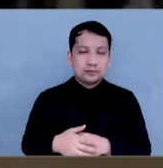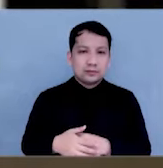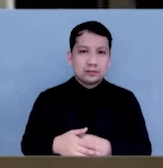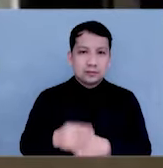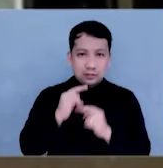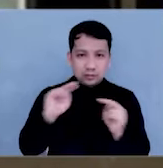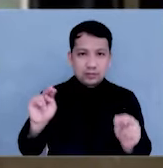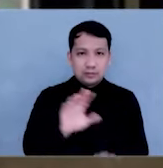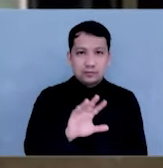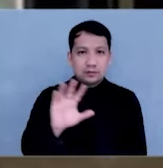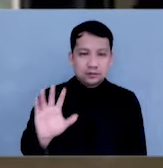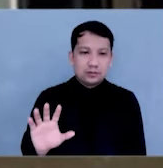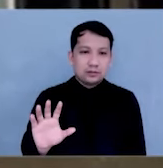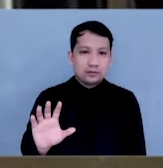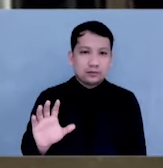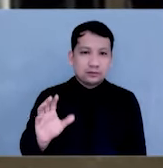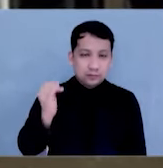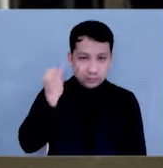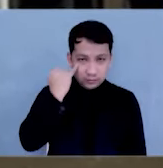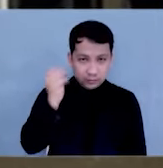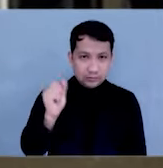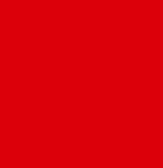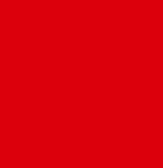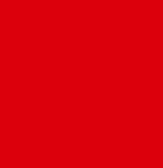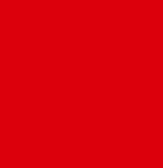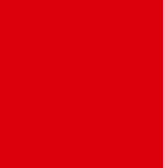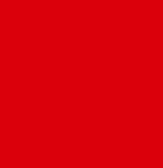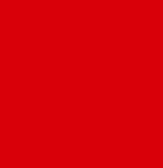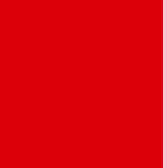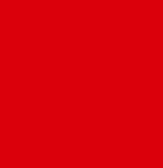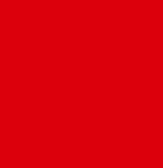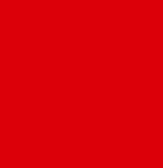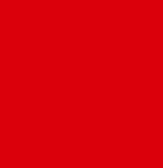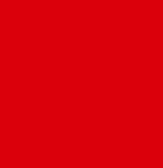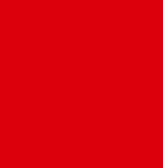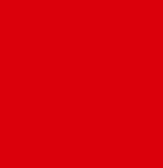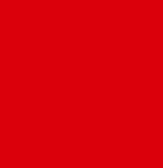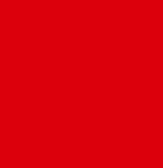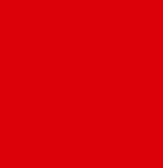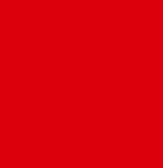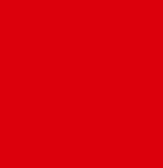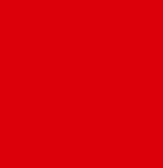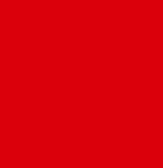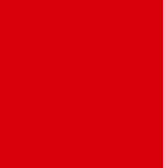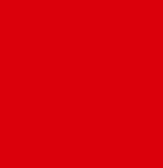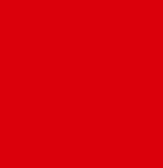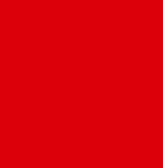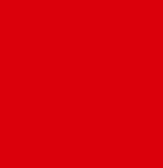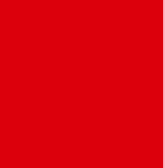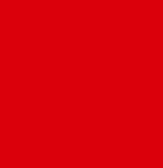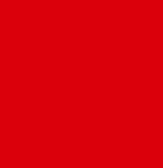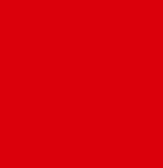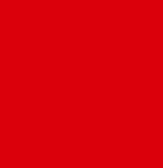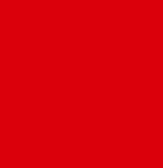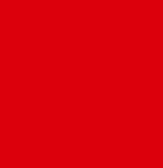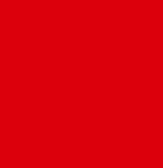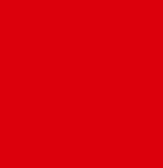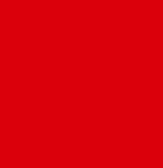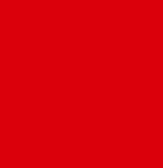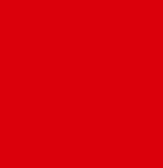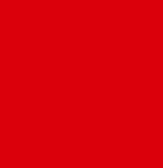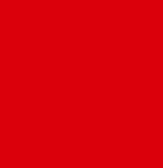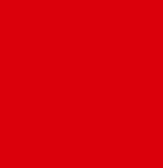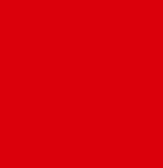Nagbabalita mula sa frontline, John Aroa, News 5. Mga kapatid, Jiggy Manikad po, iba na ang may alam at may pakialam sa